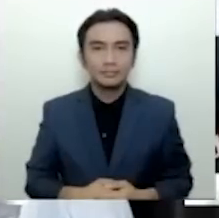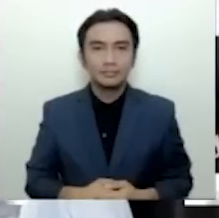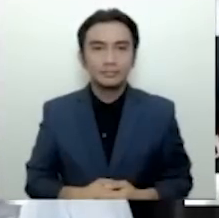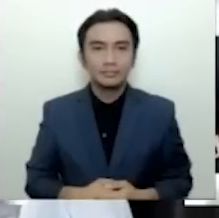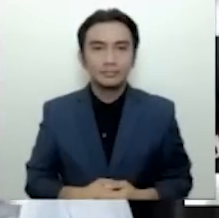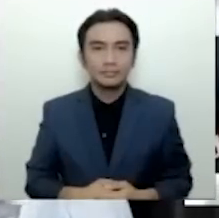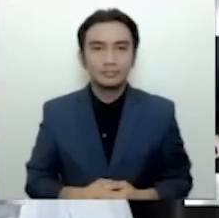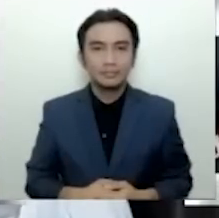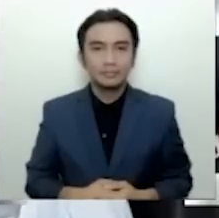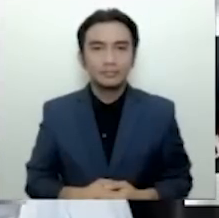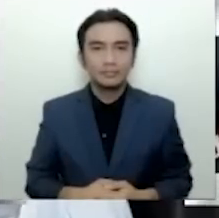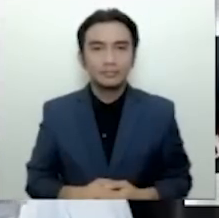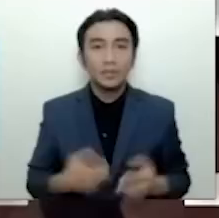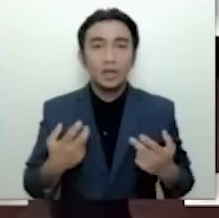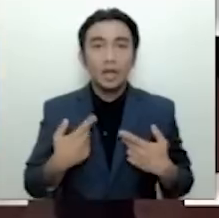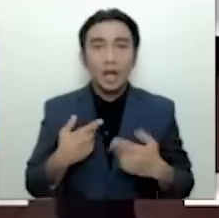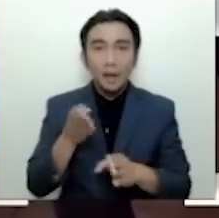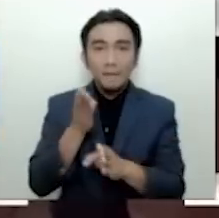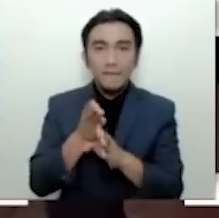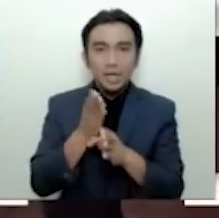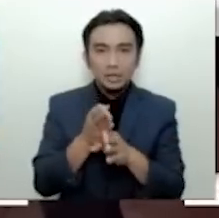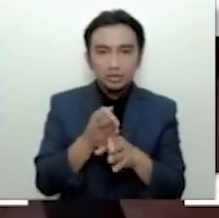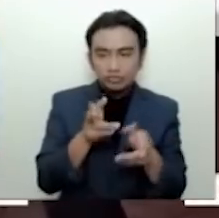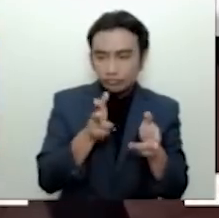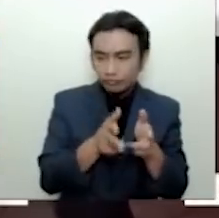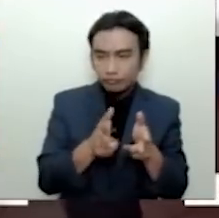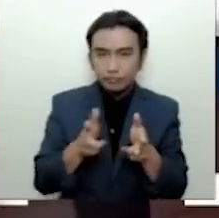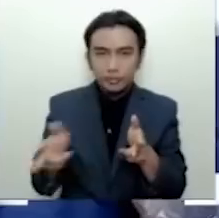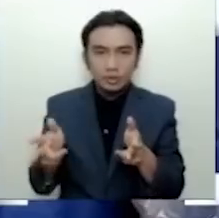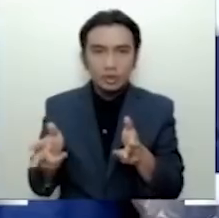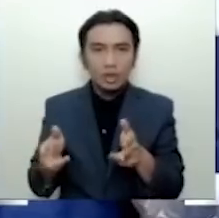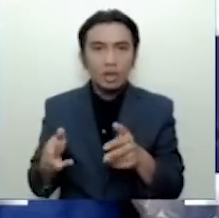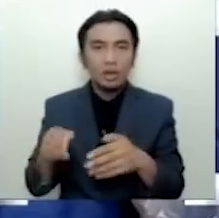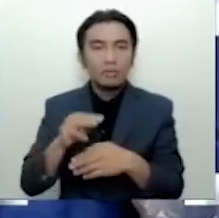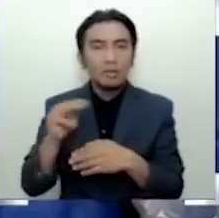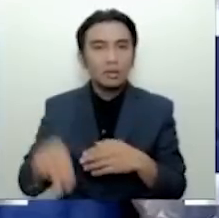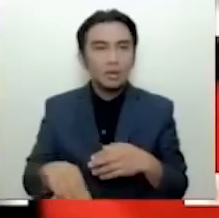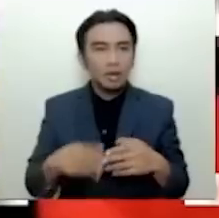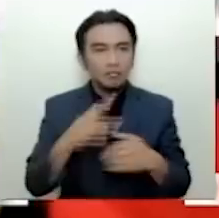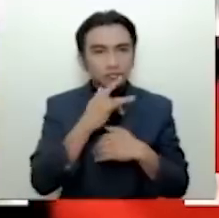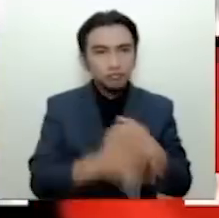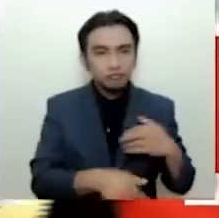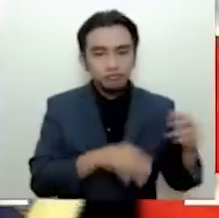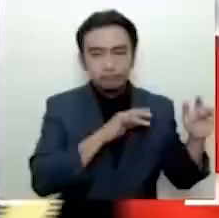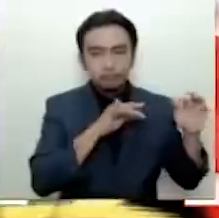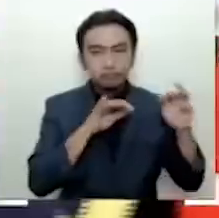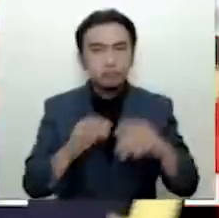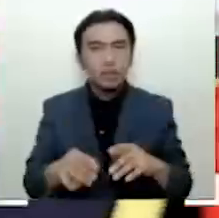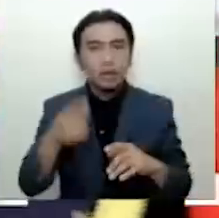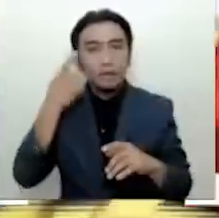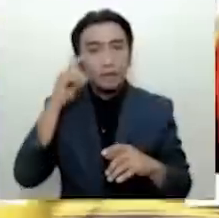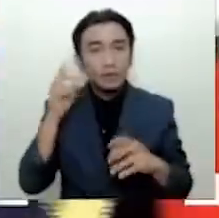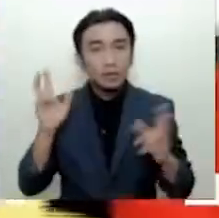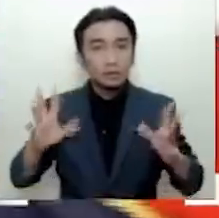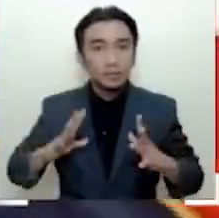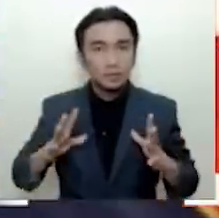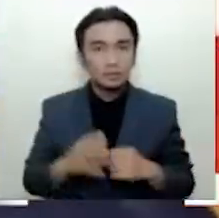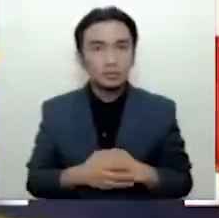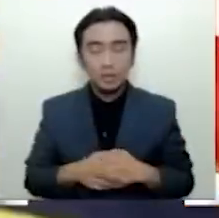Sa bus station na ito sa Maynila, sige ang dating ng mga maagang lumuwas para magbakasyon. Excited ka na? Oo.